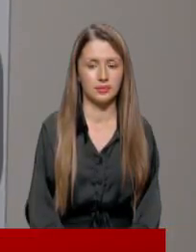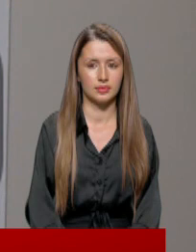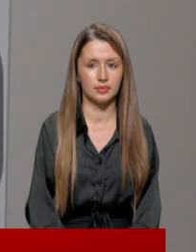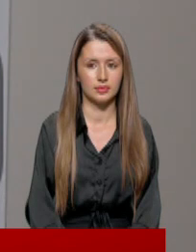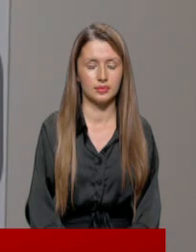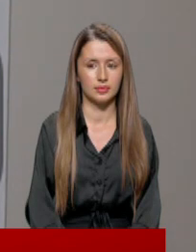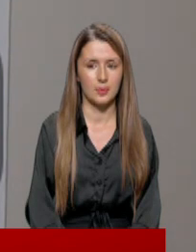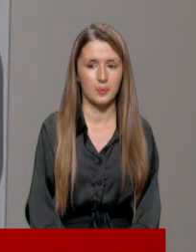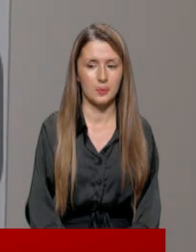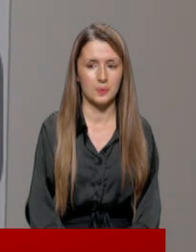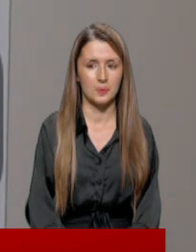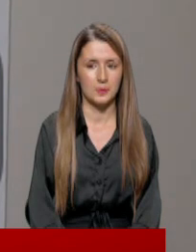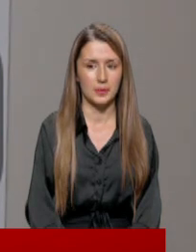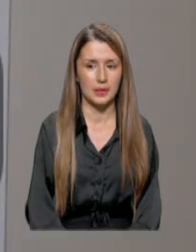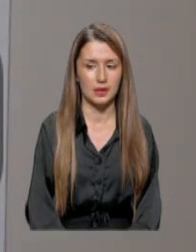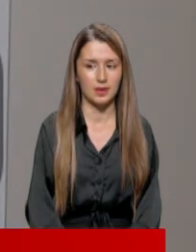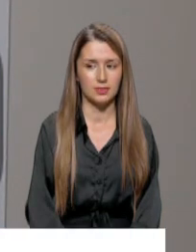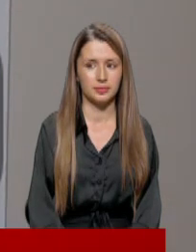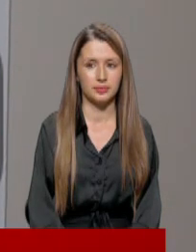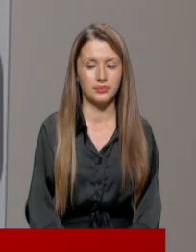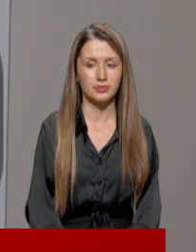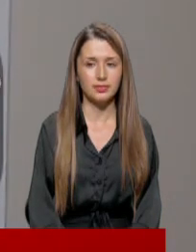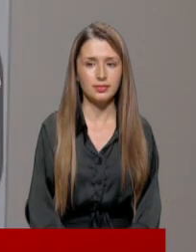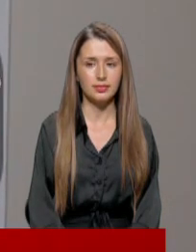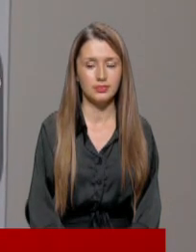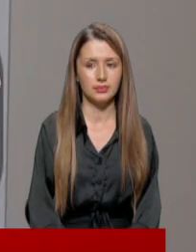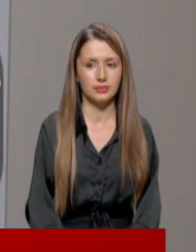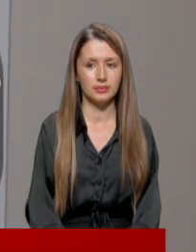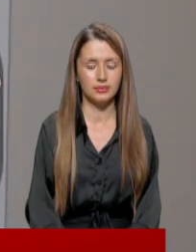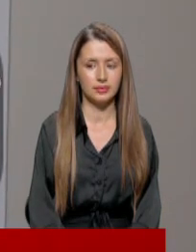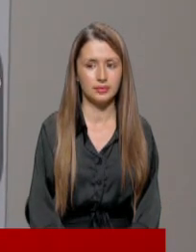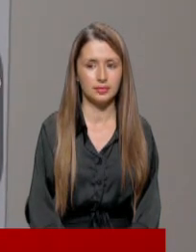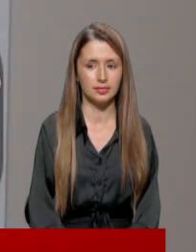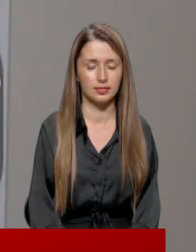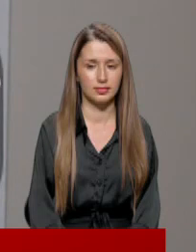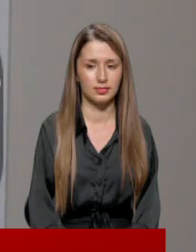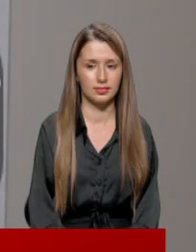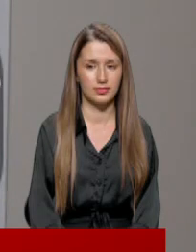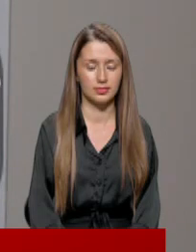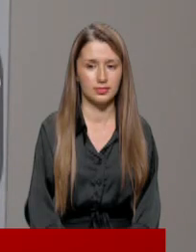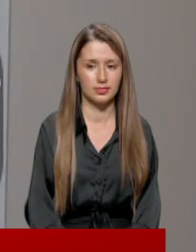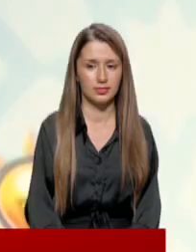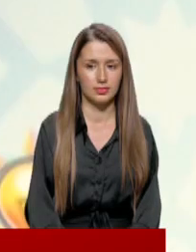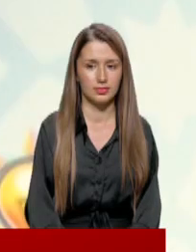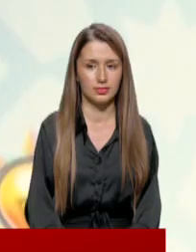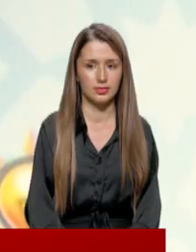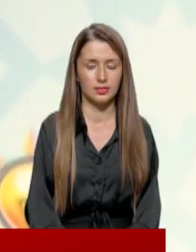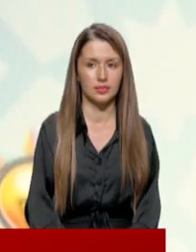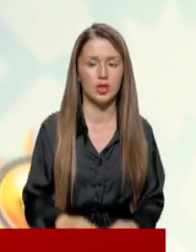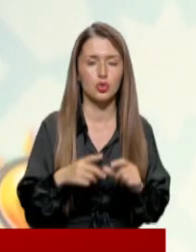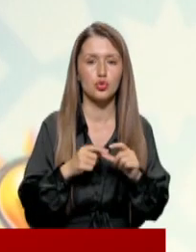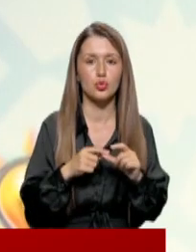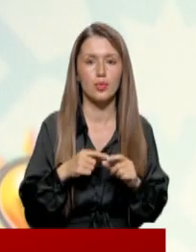Enflasyonun gerçeğinden çok düşük açıklıyorlar. Arkasından o düşük uydurma enflasyon oranında emekliye zam yapıyorlar. Şubat